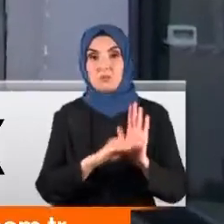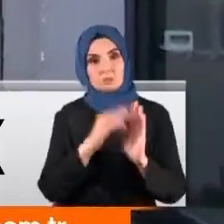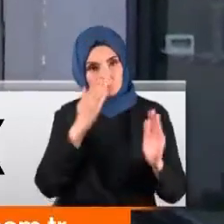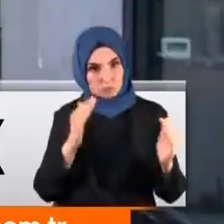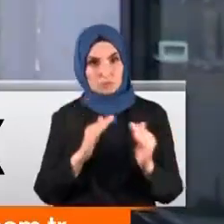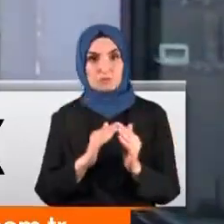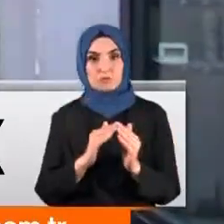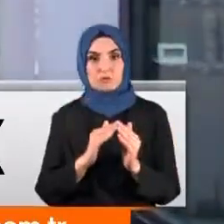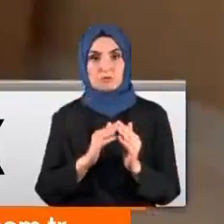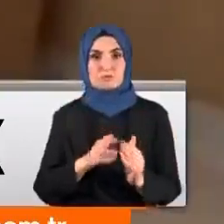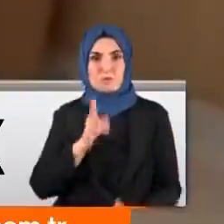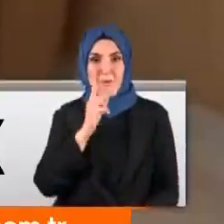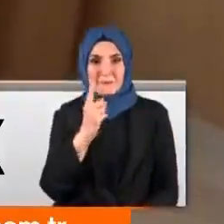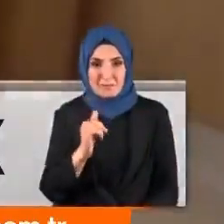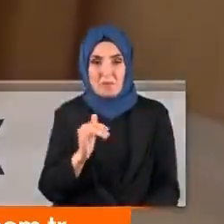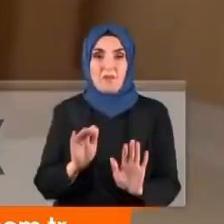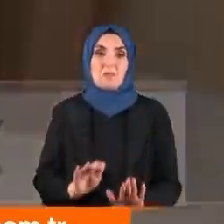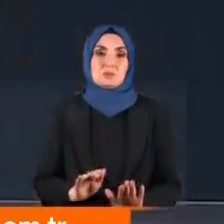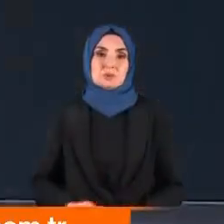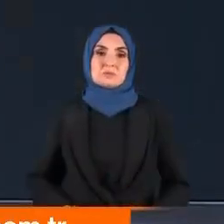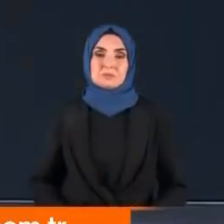Son bir kilosu kalmış.